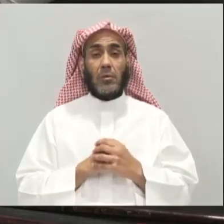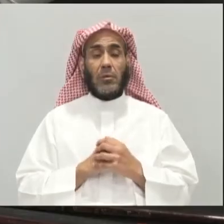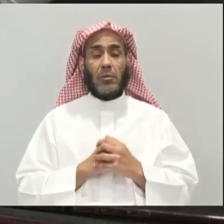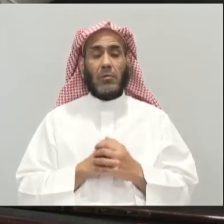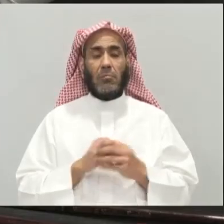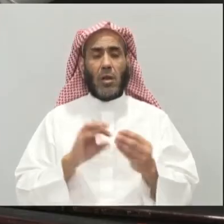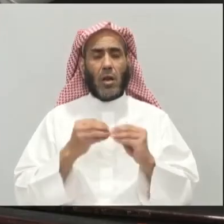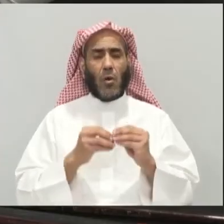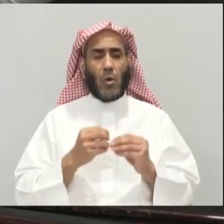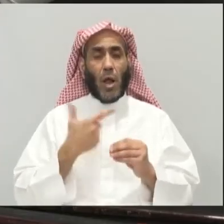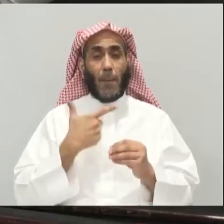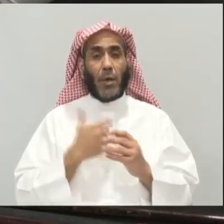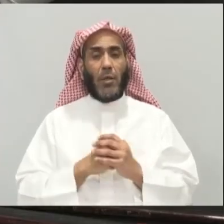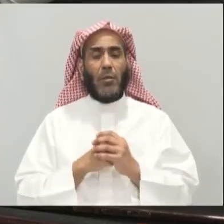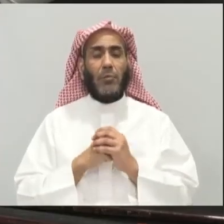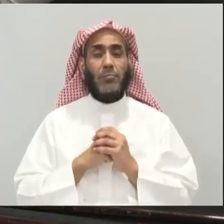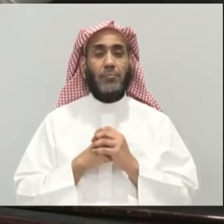من اللون الابيض